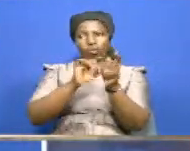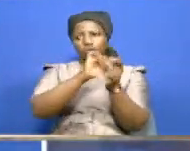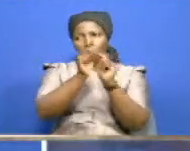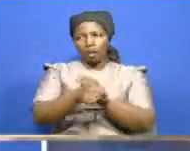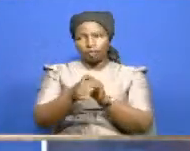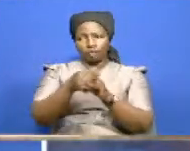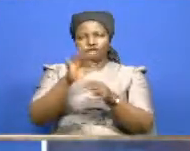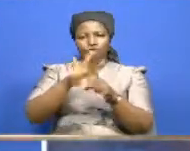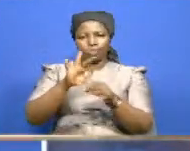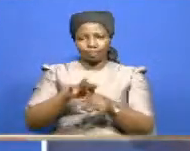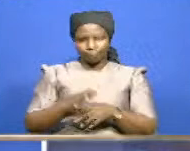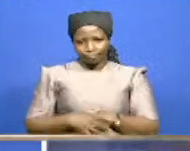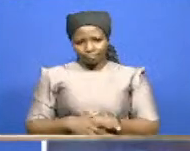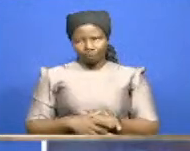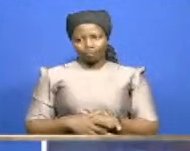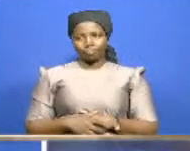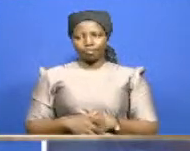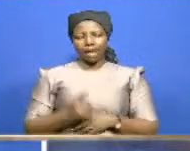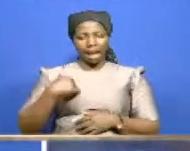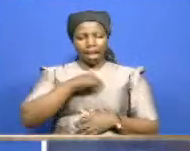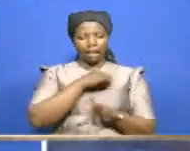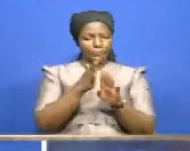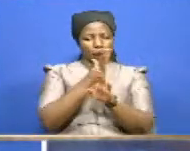hivyo tulikuwa tumeona gaps.